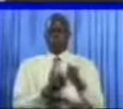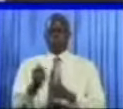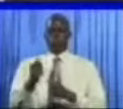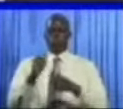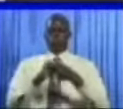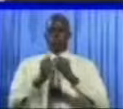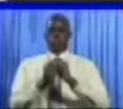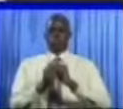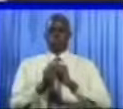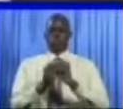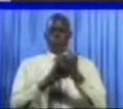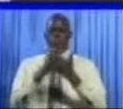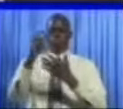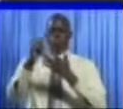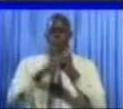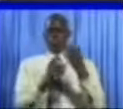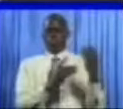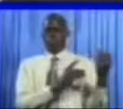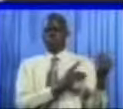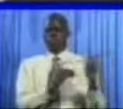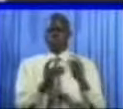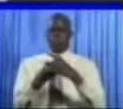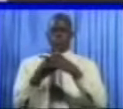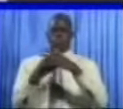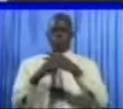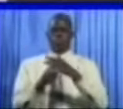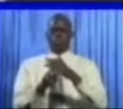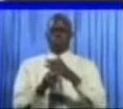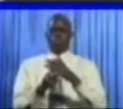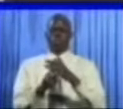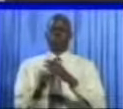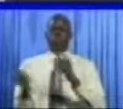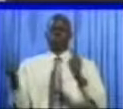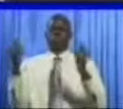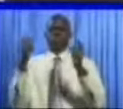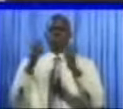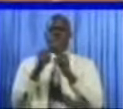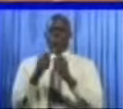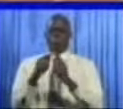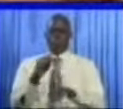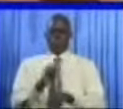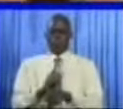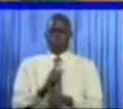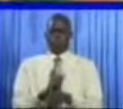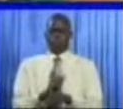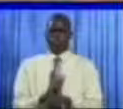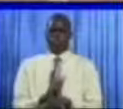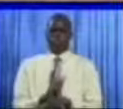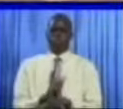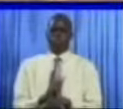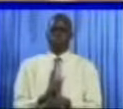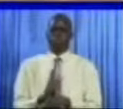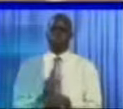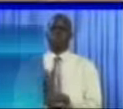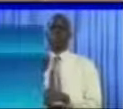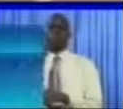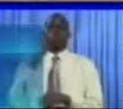projet depuis la conception jusqu'à la réalisation. Là, nous avons trouvé qu'il y avait